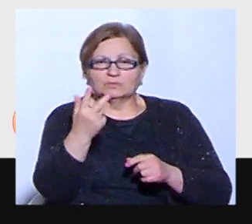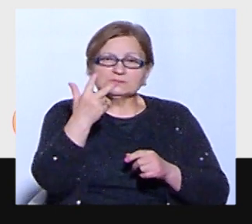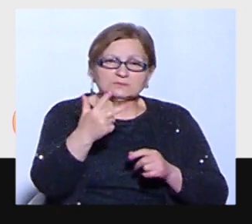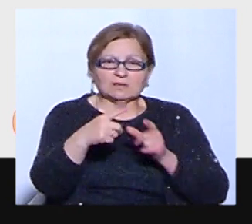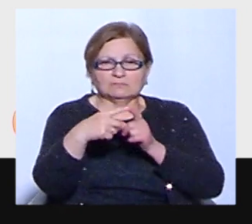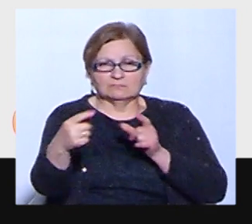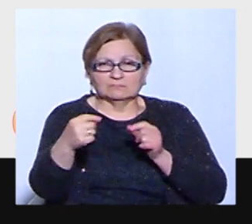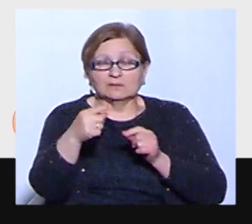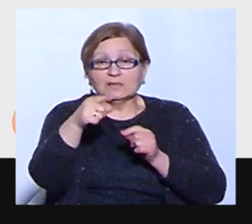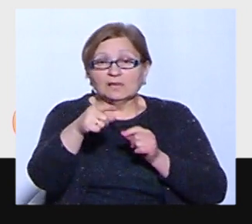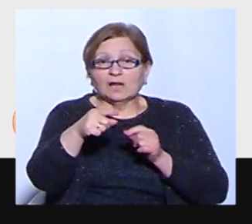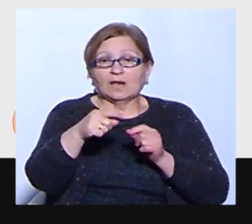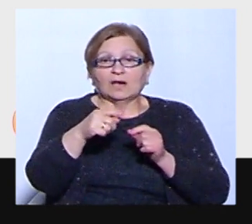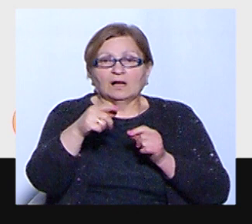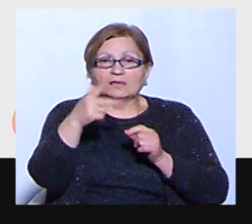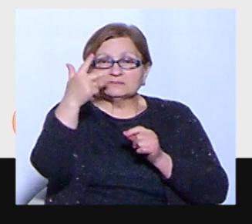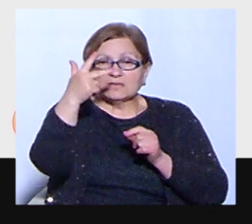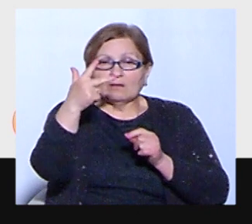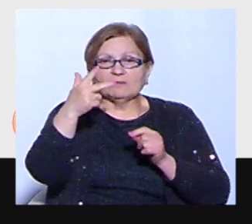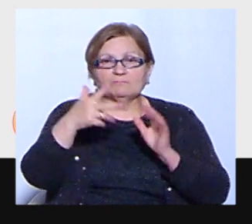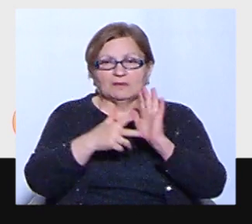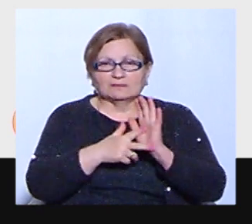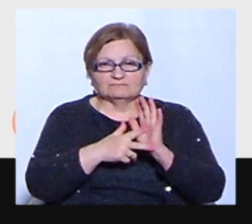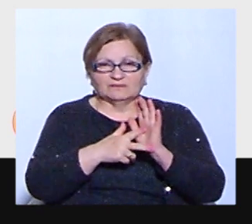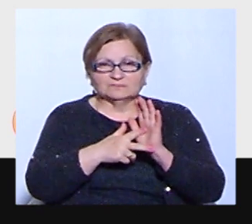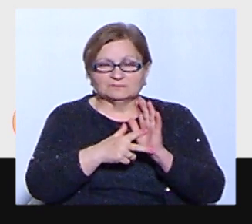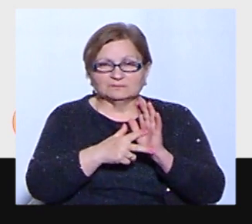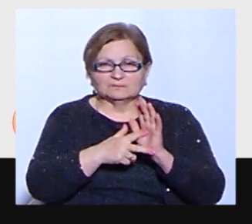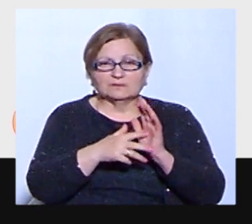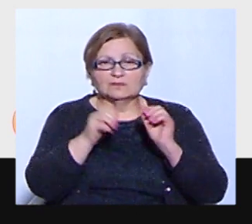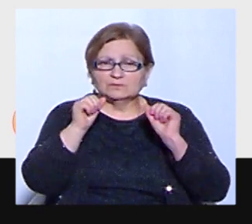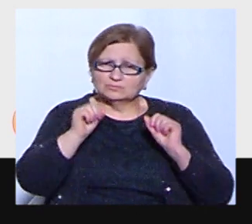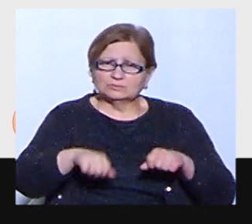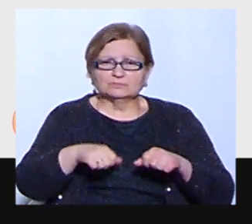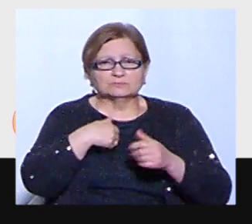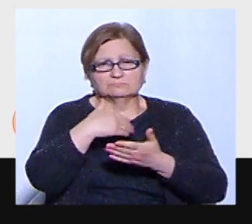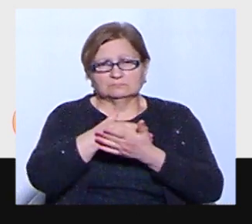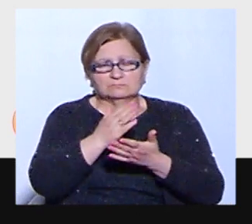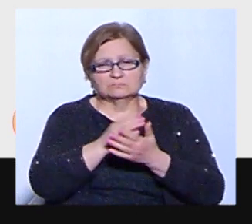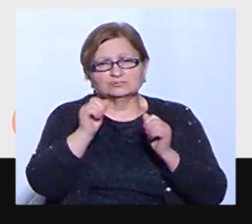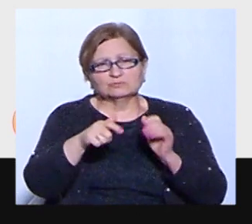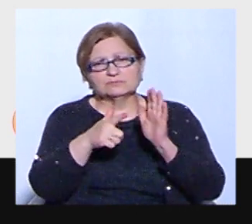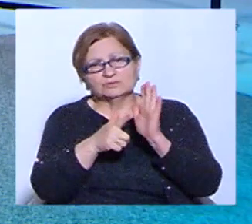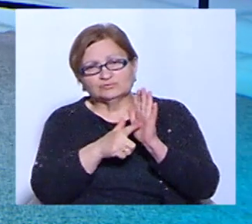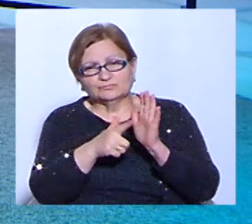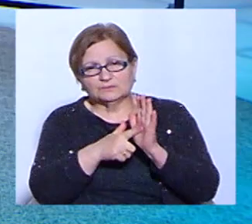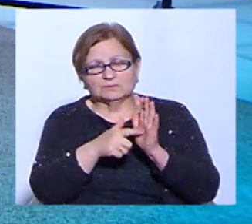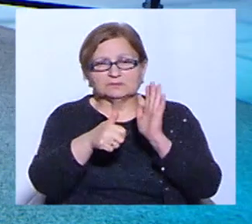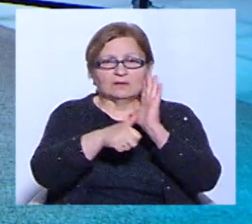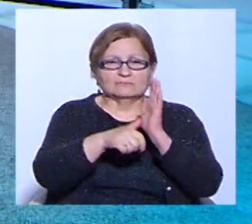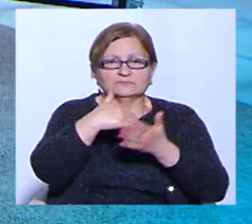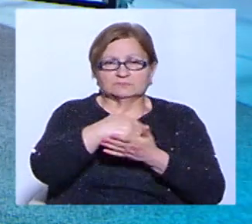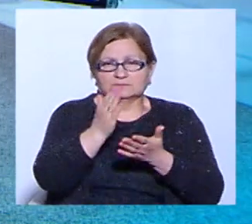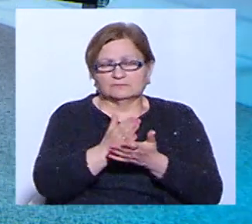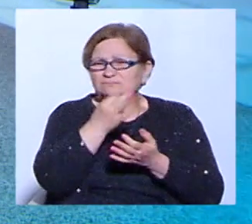შესაძლოა მრიცხველი იზრდება 3 მერვედი. ასევე შეგვიძლია ტორტი არ გავჭრათ 8 და გავჭრათ 7 ნაჭრად, 6 ნაჭრად,